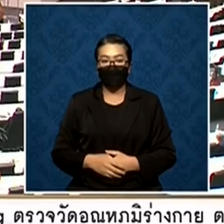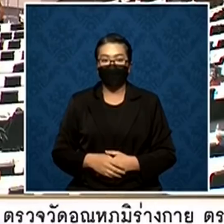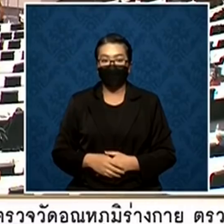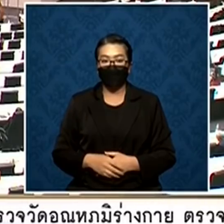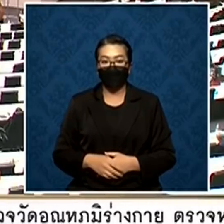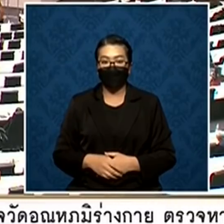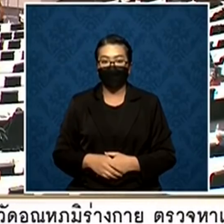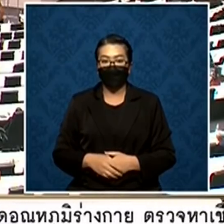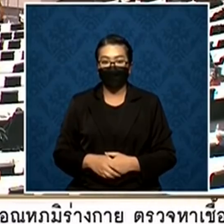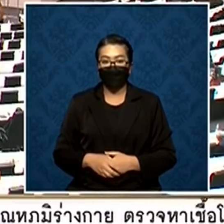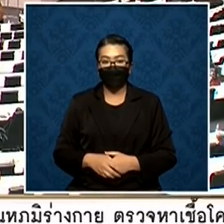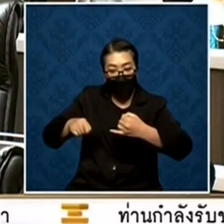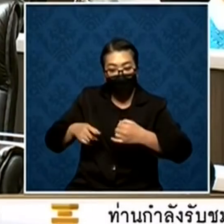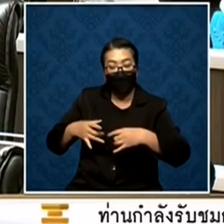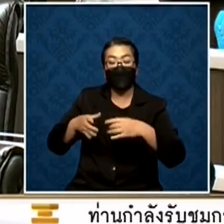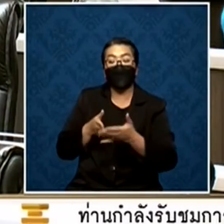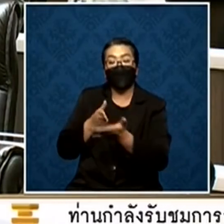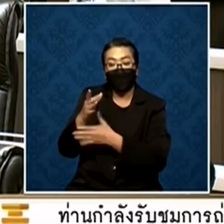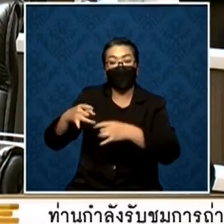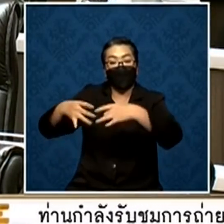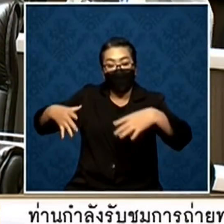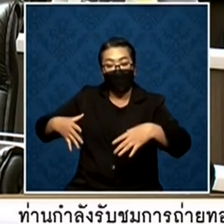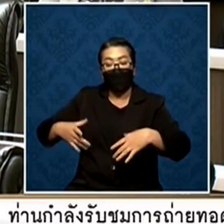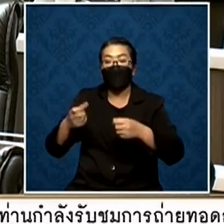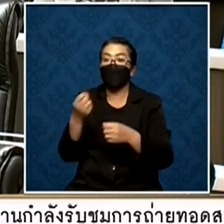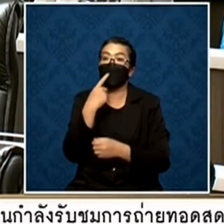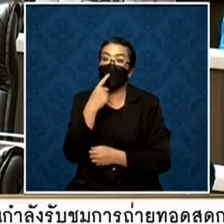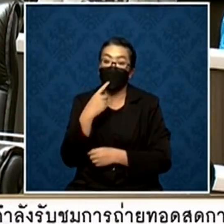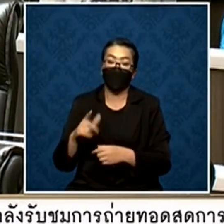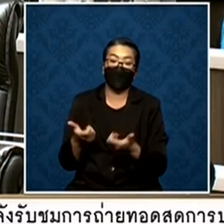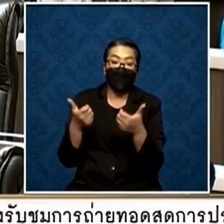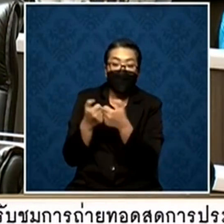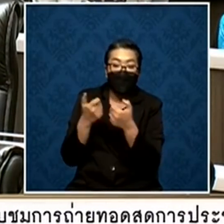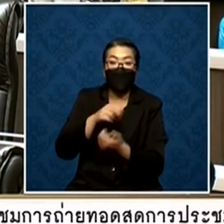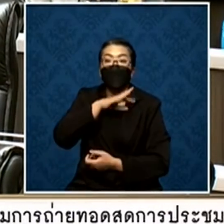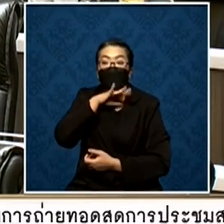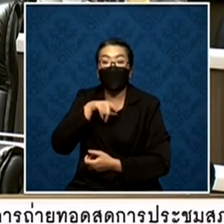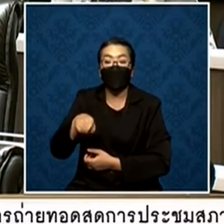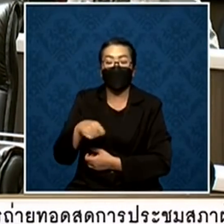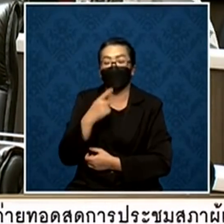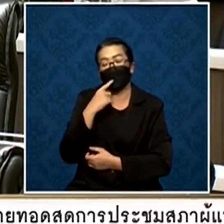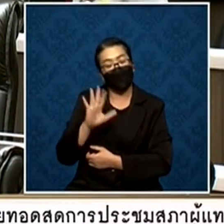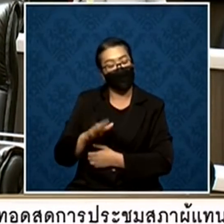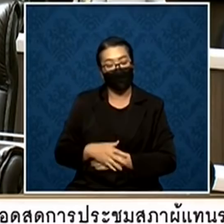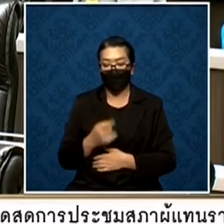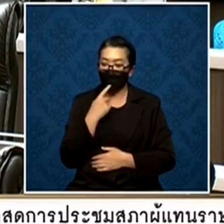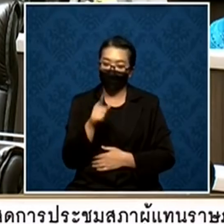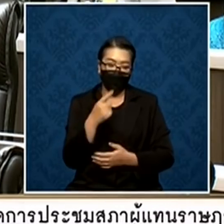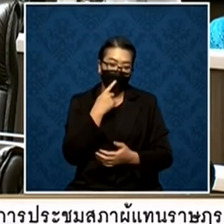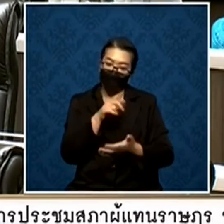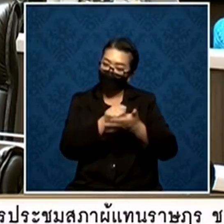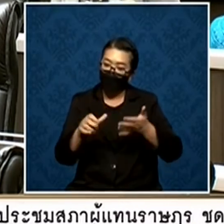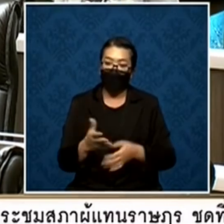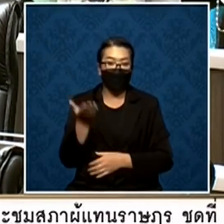ยรวมไปจนกระทั่งถึงเรื่องของการปรากฏการณ์สภาล่มอย่างที่ว่านี่นะครับสภาล่มเนี่ยความจริงถ้า